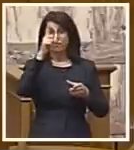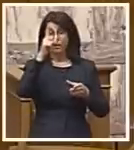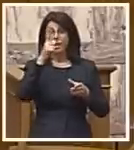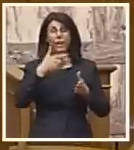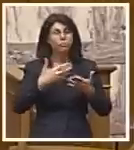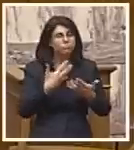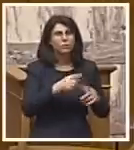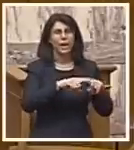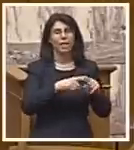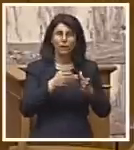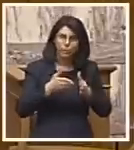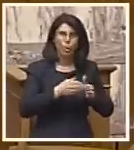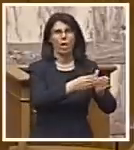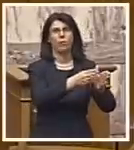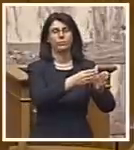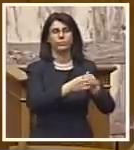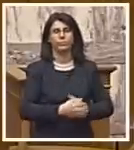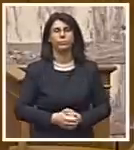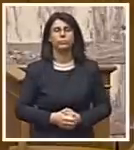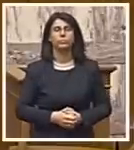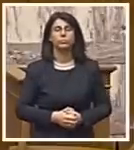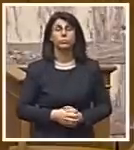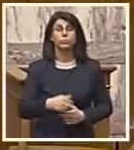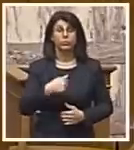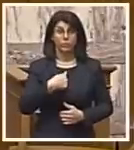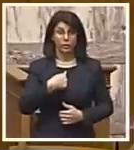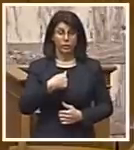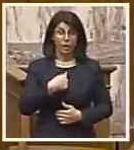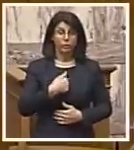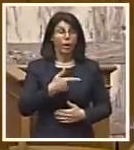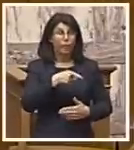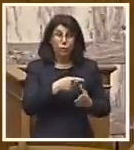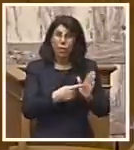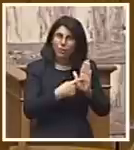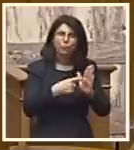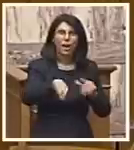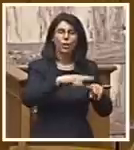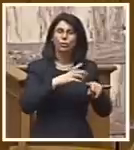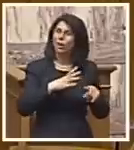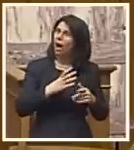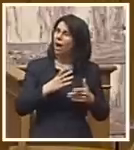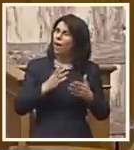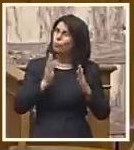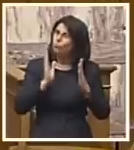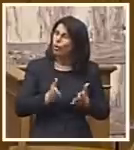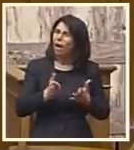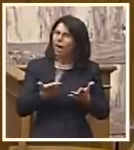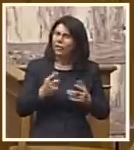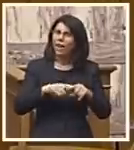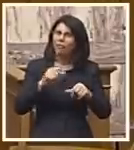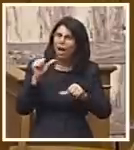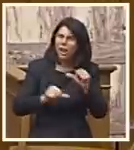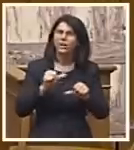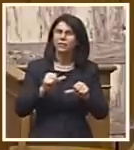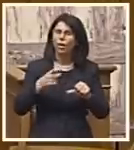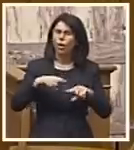πορεία. Και αυτή μας η στάση όχι μόνο θα εμπνεύσει τον ελληνικό λαό ότι κάτι πράγματι αλλάζει στον τόπο,